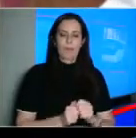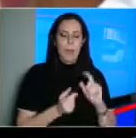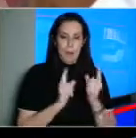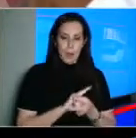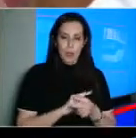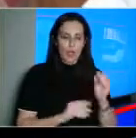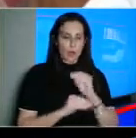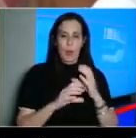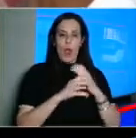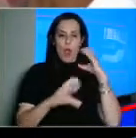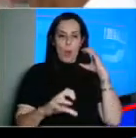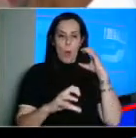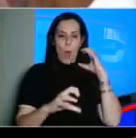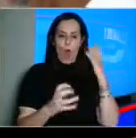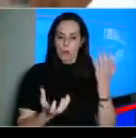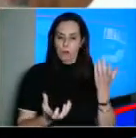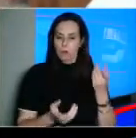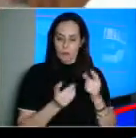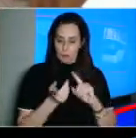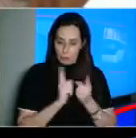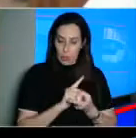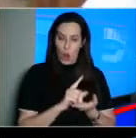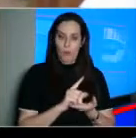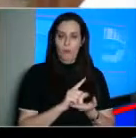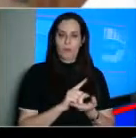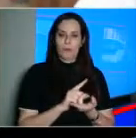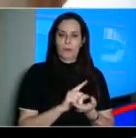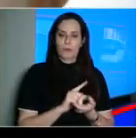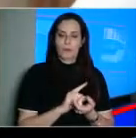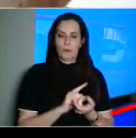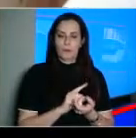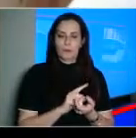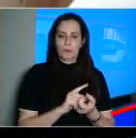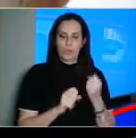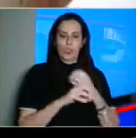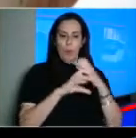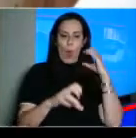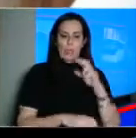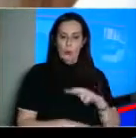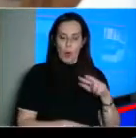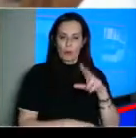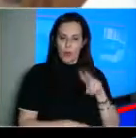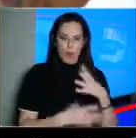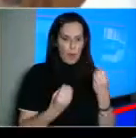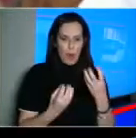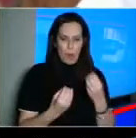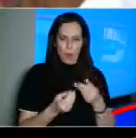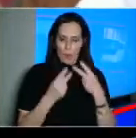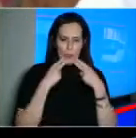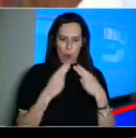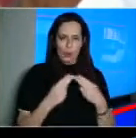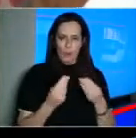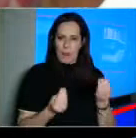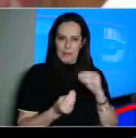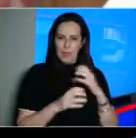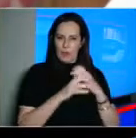במקום להשתמש בתחבורה שיתופית, במקום להתחבר לתחבורה ציבורית, ויש היום הרבה מאוד פתרונות